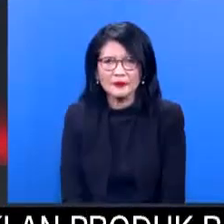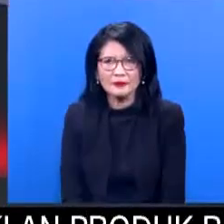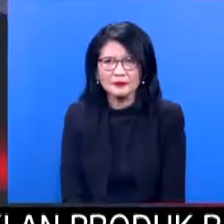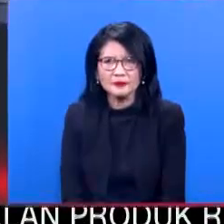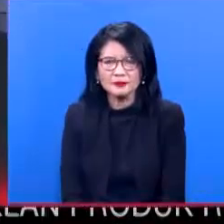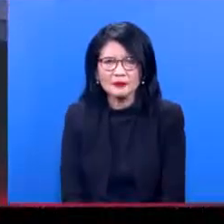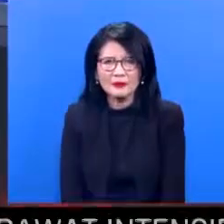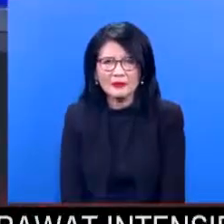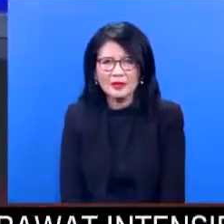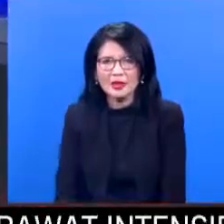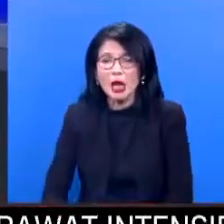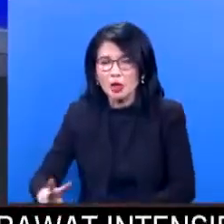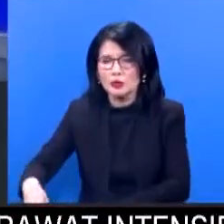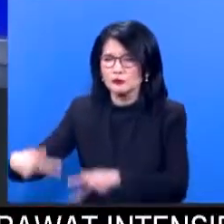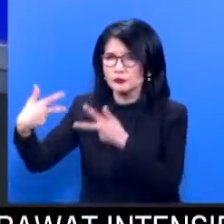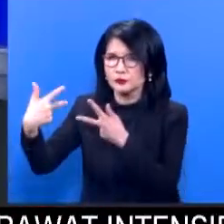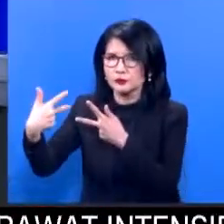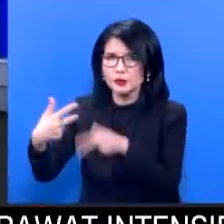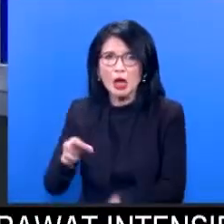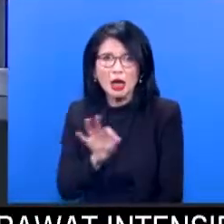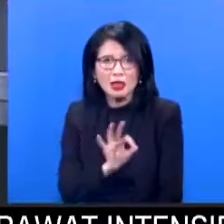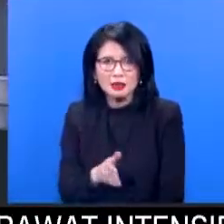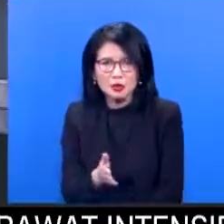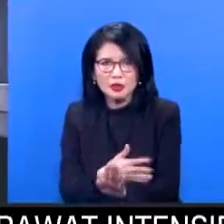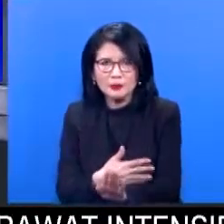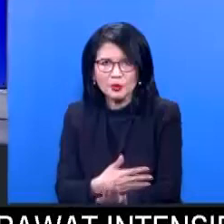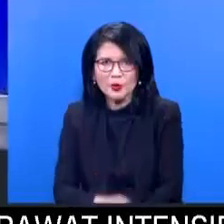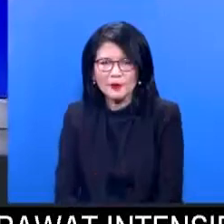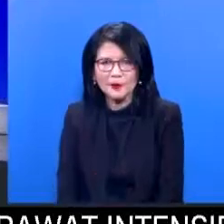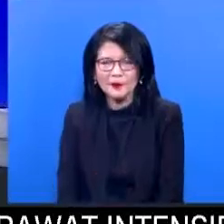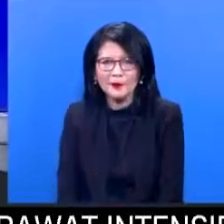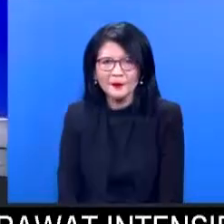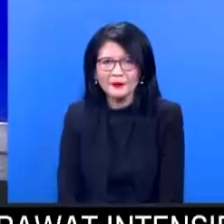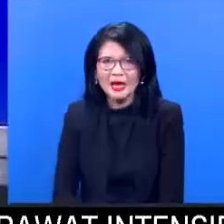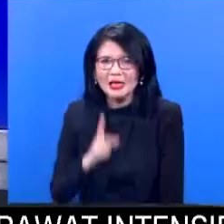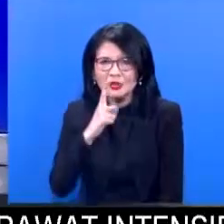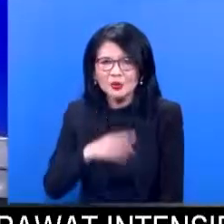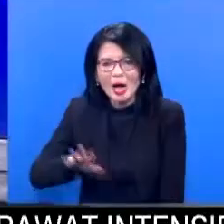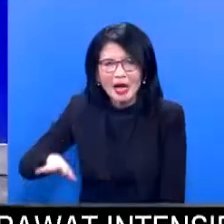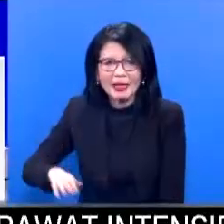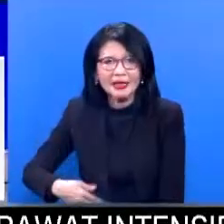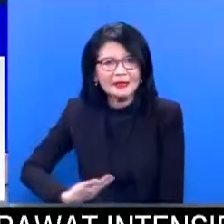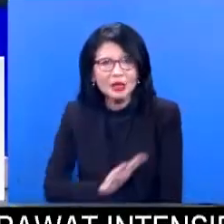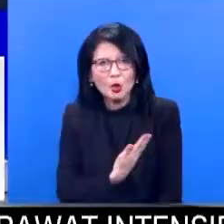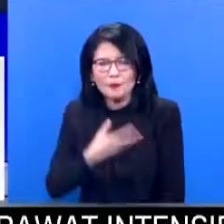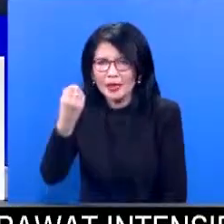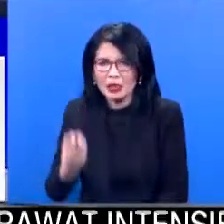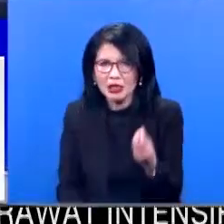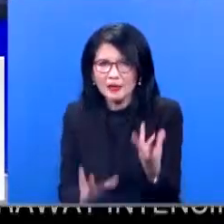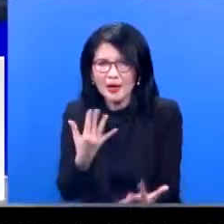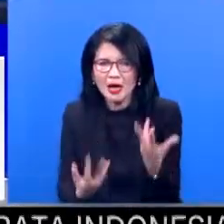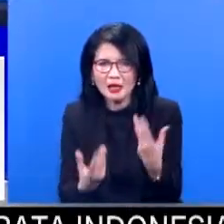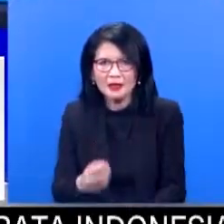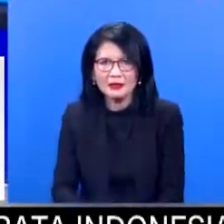Sempat video call beberapa jam sebelum kejadian, seorang ibu tak menyangka buah hatinya menjadi salah satu korban kebakaran di Lapas Kelas 1